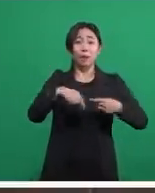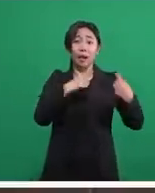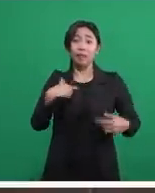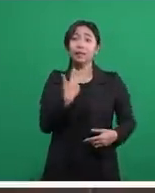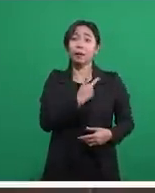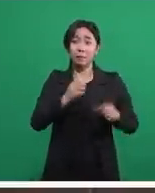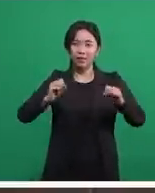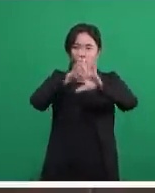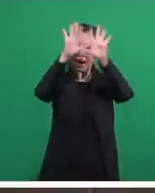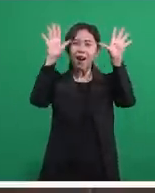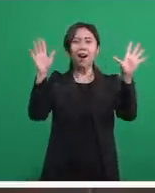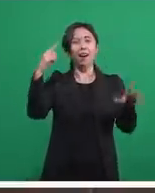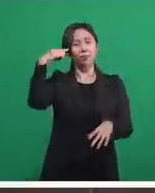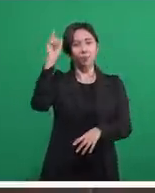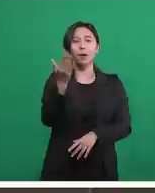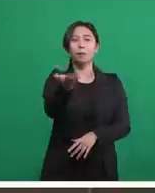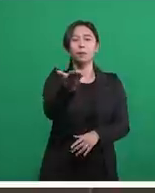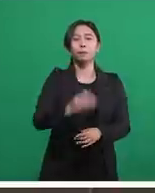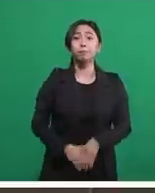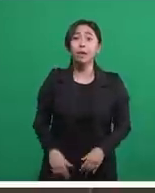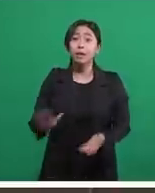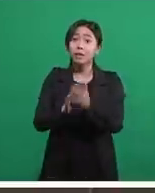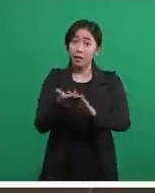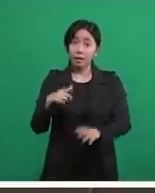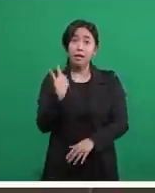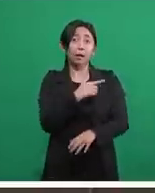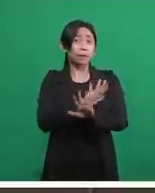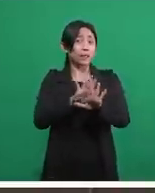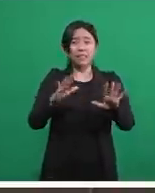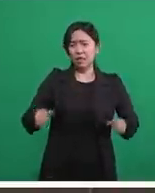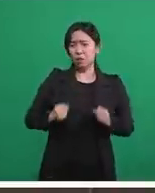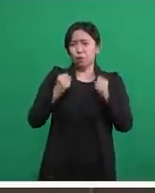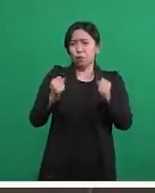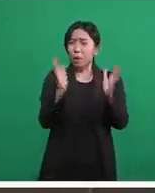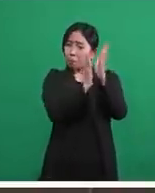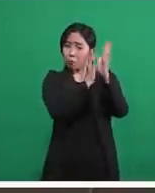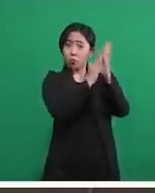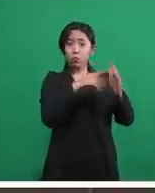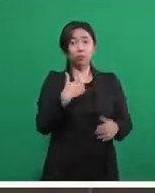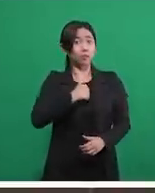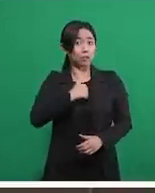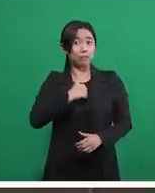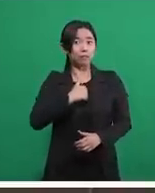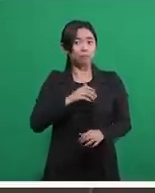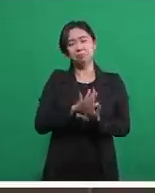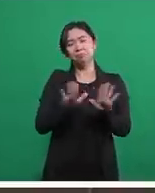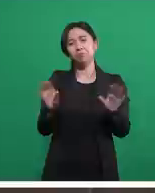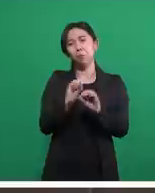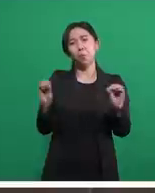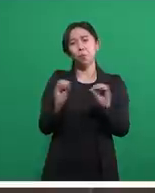juga demikian bagi pertimbangan kamu. Dengan ini, kami tidak berusaha memuji-muji diri kami sekali lagi kepada